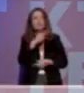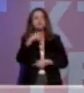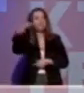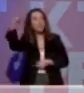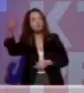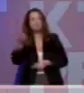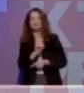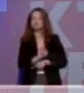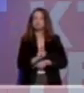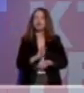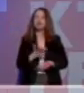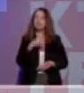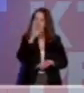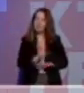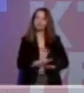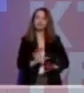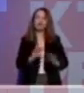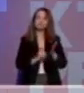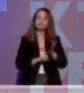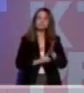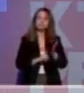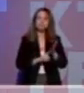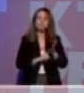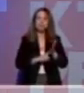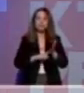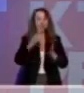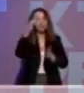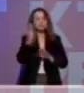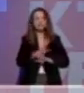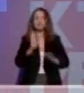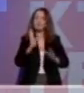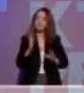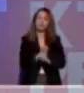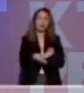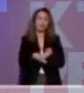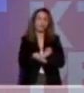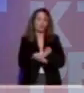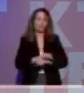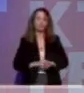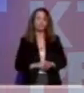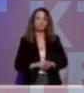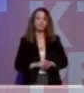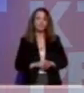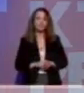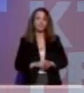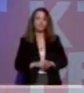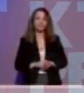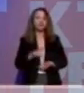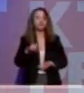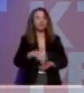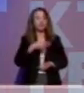Αν επιχειρήσω λοιπόν, κλείνοντας, να χρησιμοποιήσω τη γλώσσα της μεταλλουργίας, θα έλεγα ότι